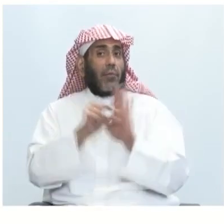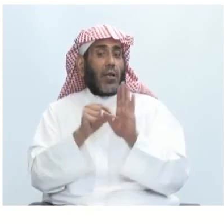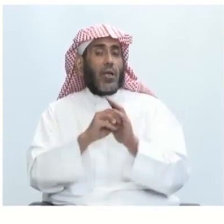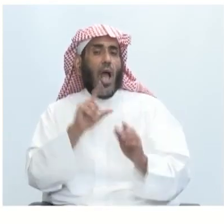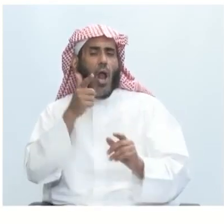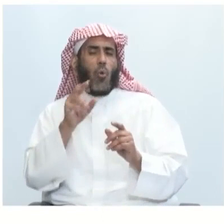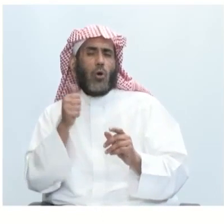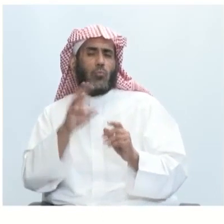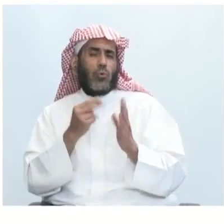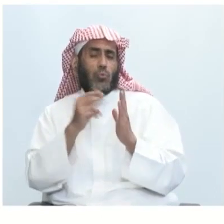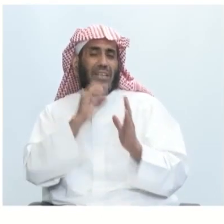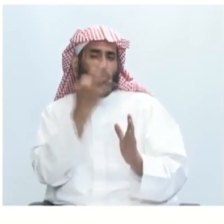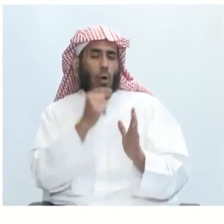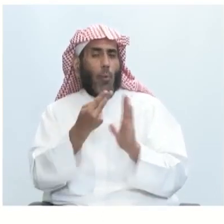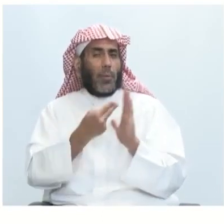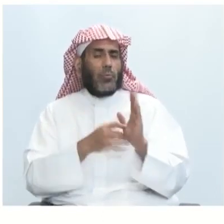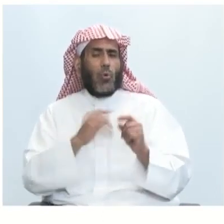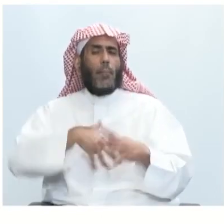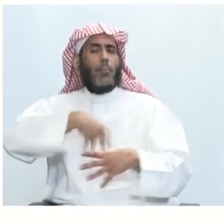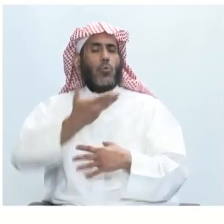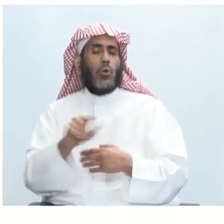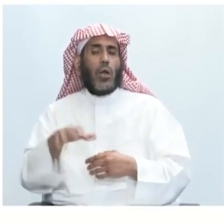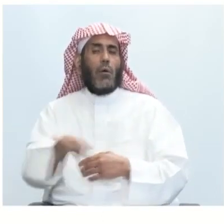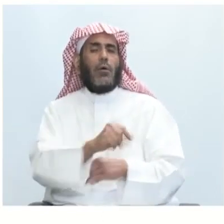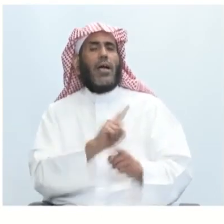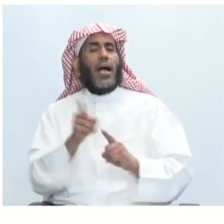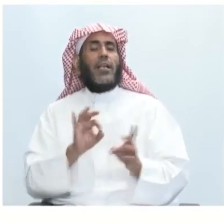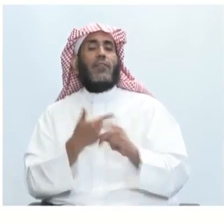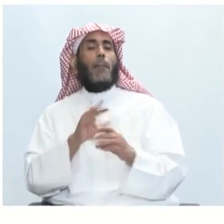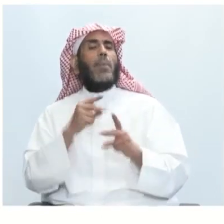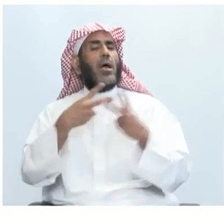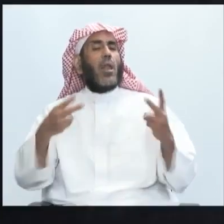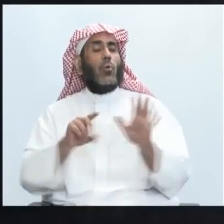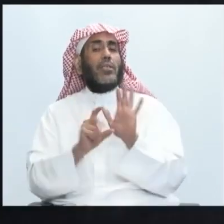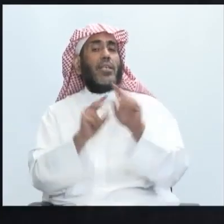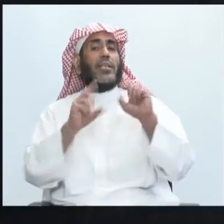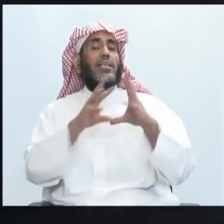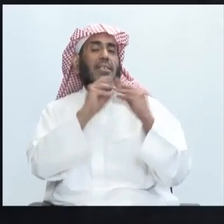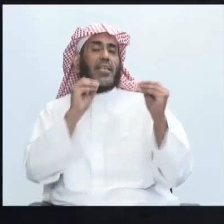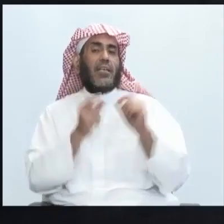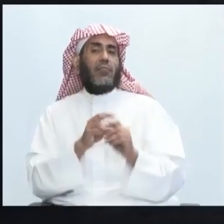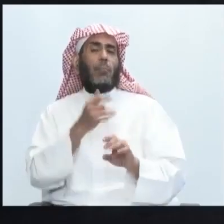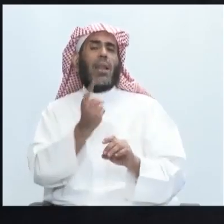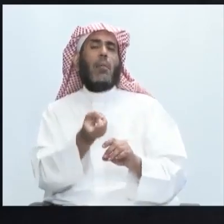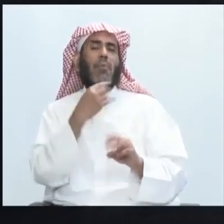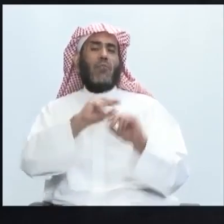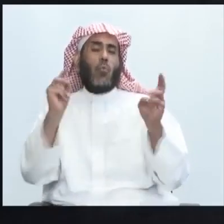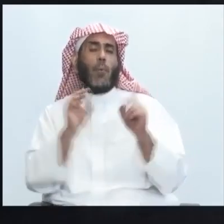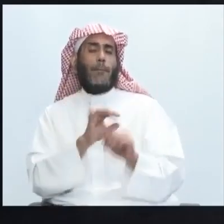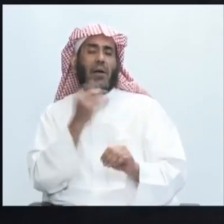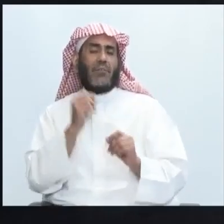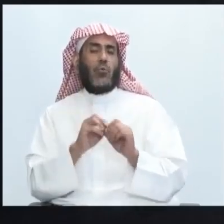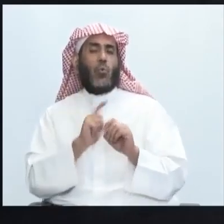اللغه رموز منطوقه ومكتوبه يعبر بها كل قوم عن اغراضهم ما نوع الدليل هنا التعريف بالمفهوم هنا عرفت